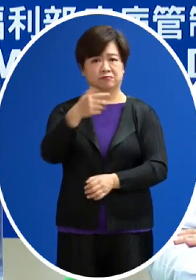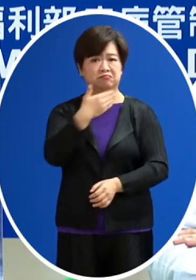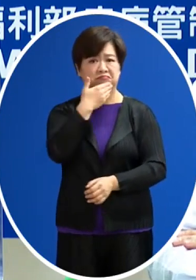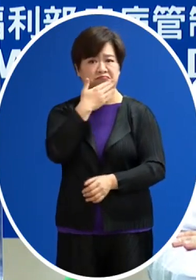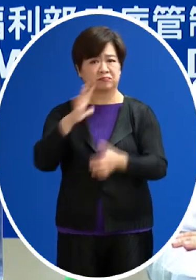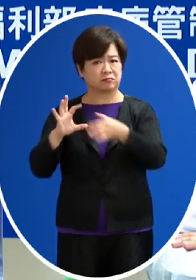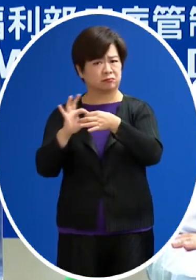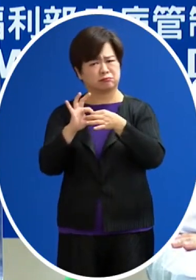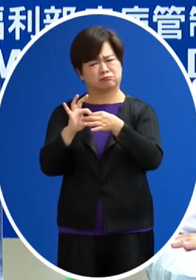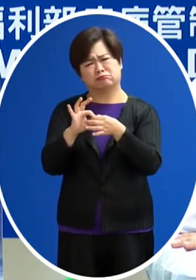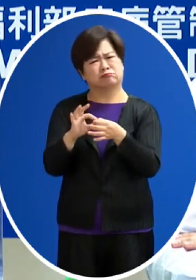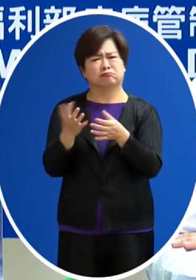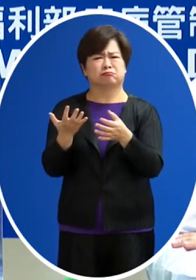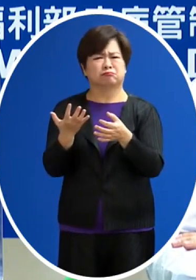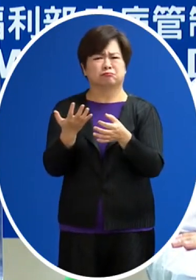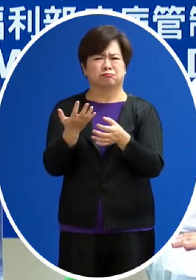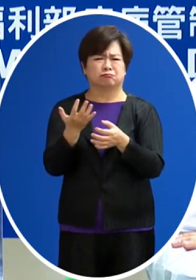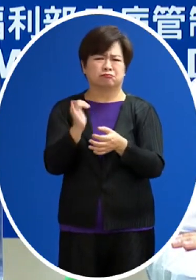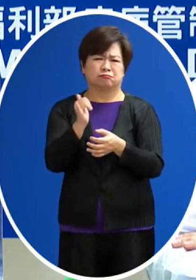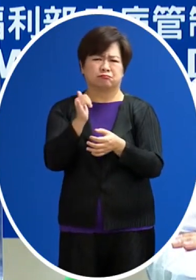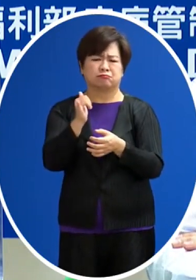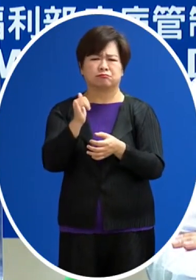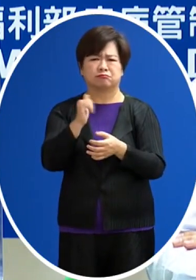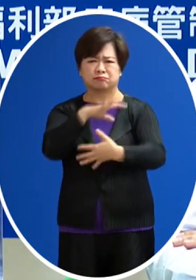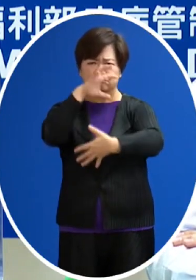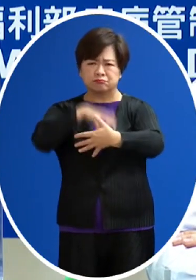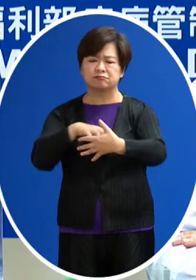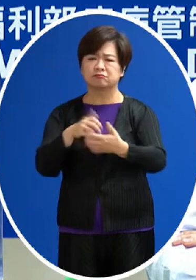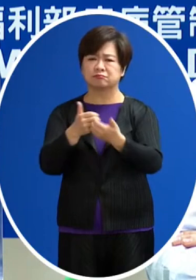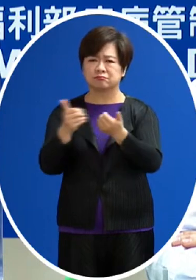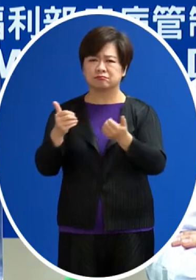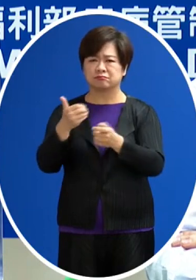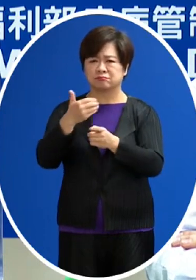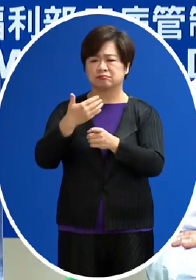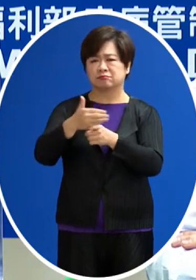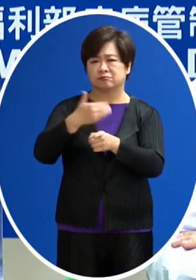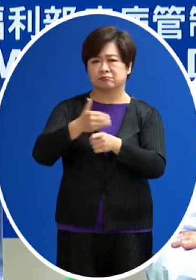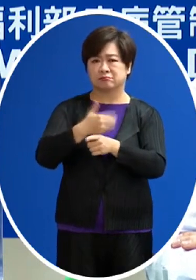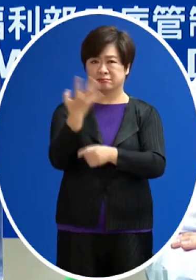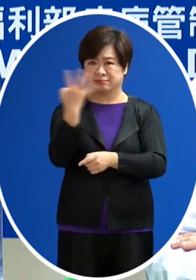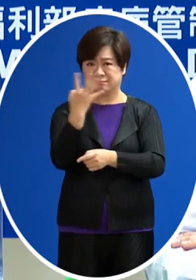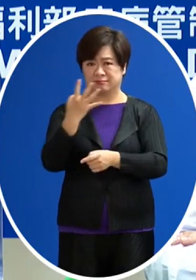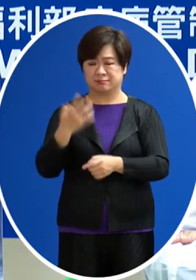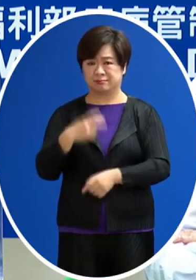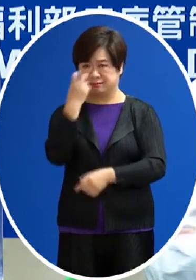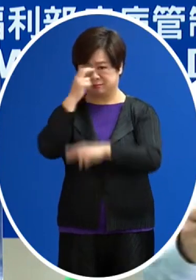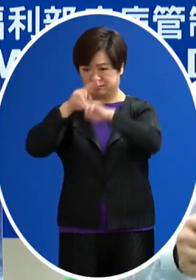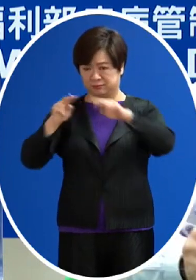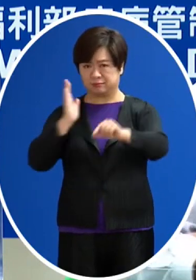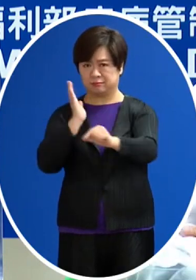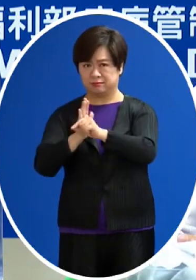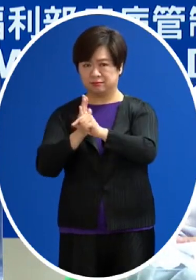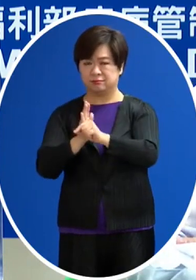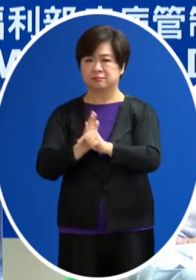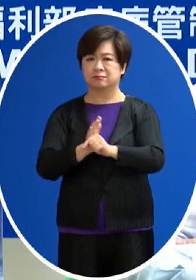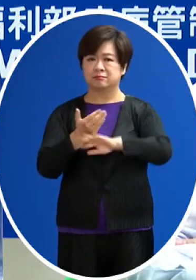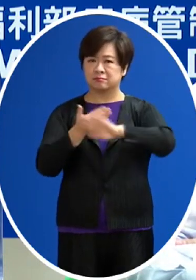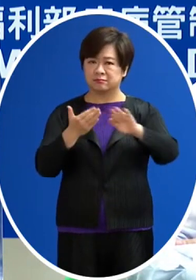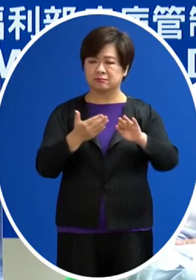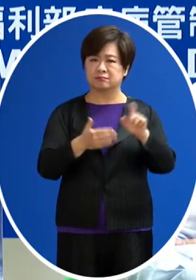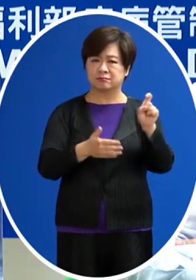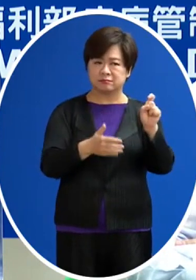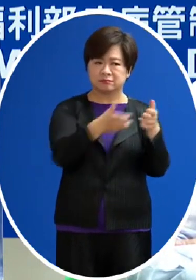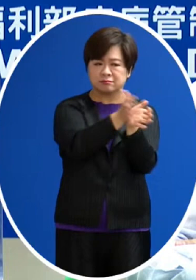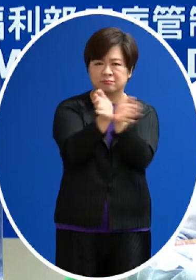关系不大。那总共里面大概有4批，我们已经哈在封签中哈，那有10批在检验中，